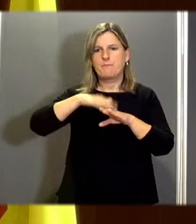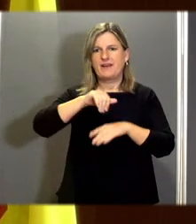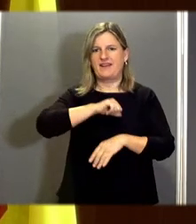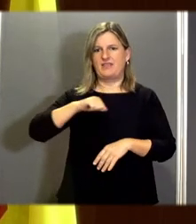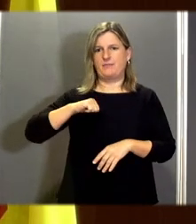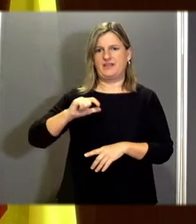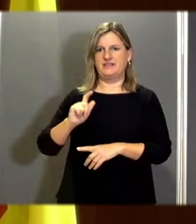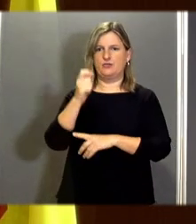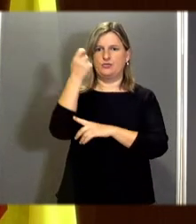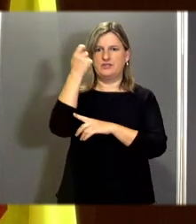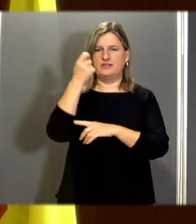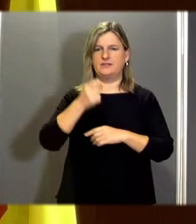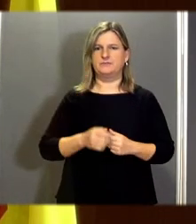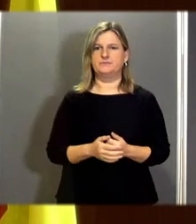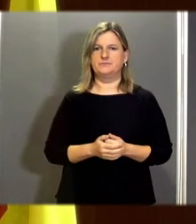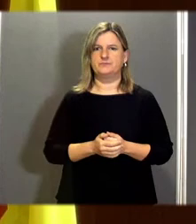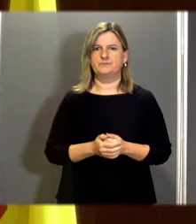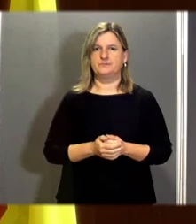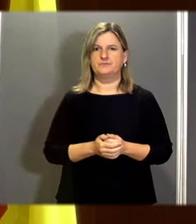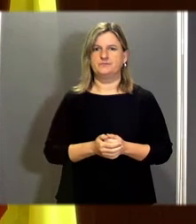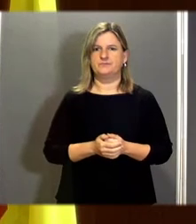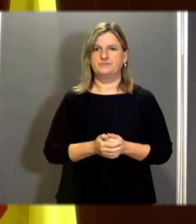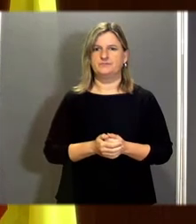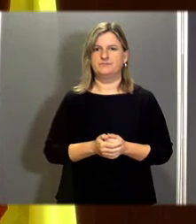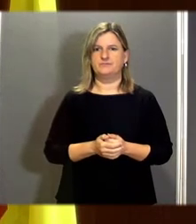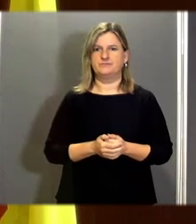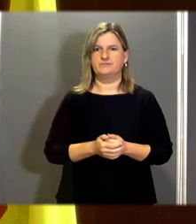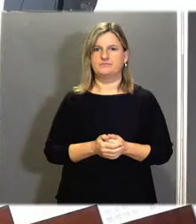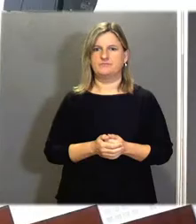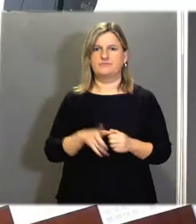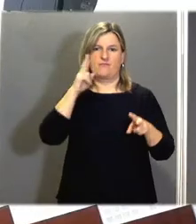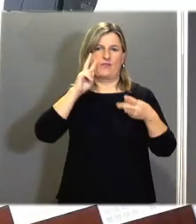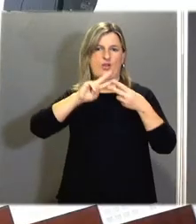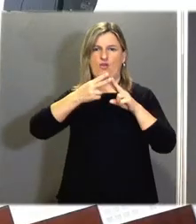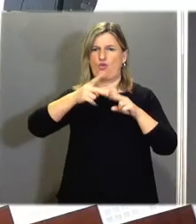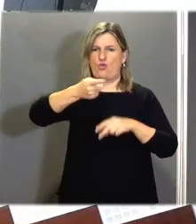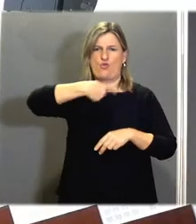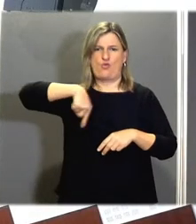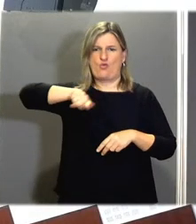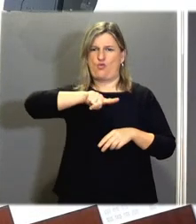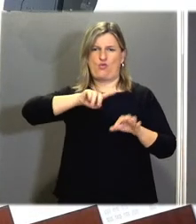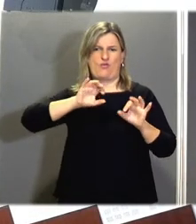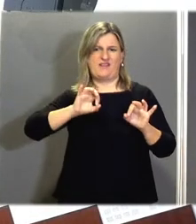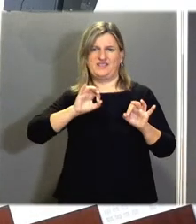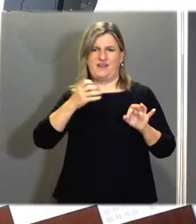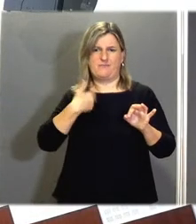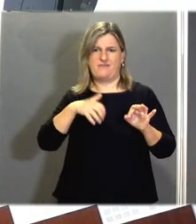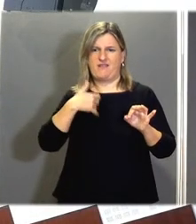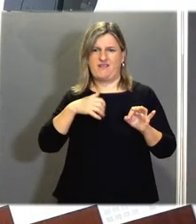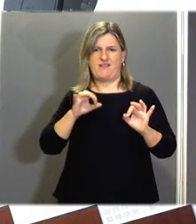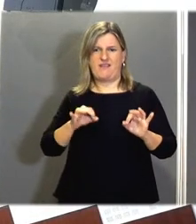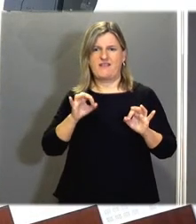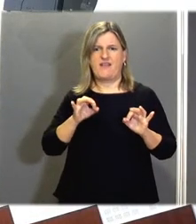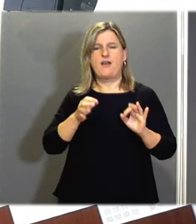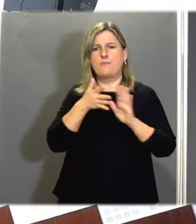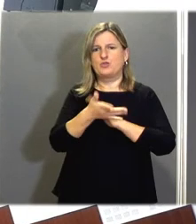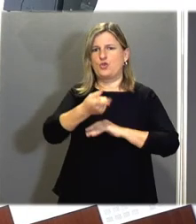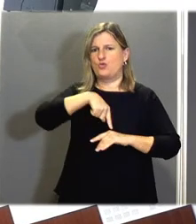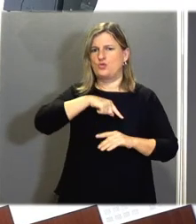independència. Ens coneixem i reconeixem més que mai, i això és, com dic, la nostra